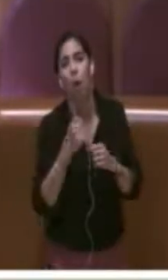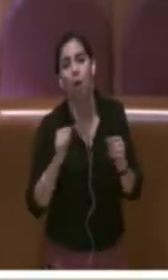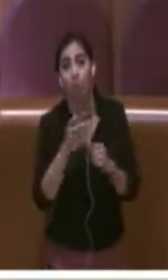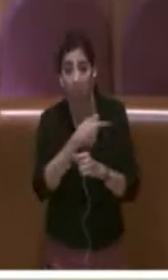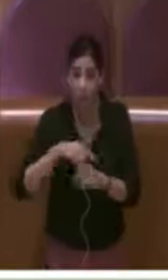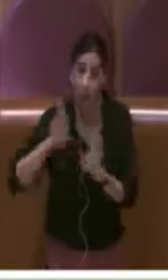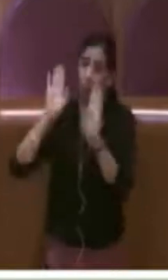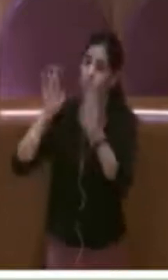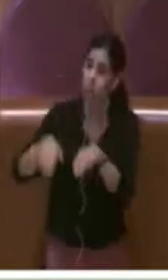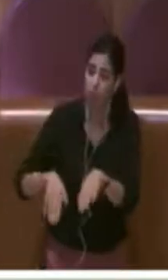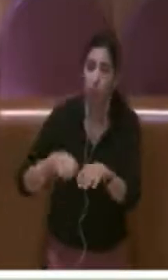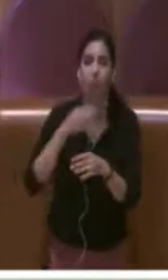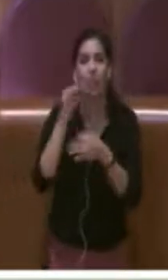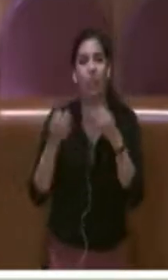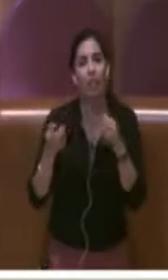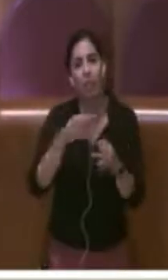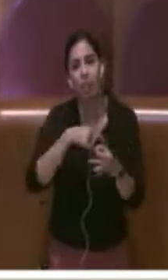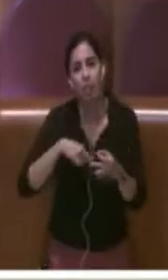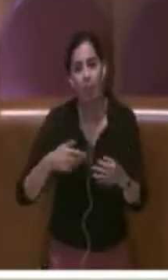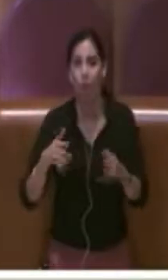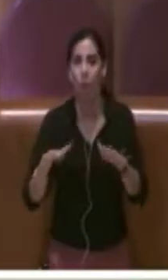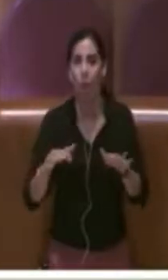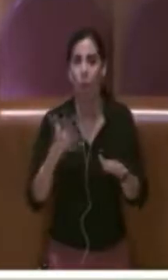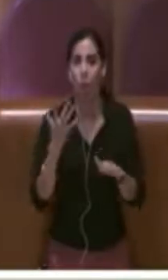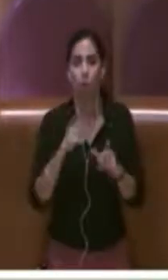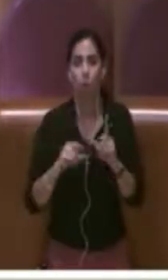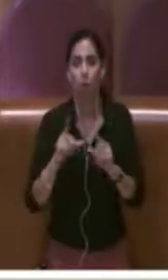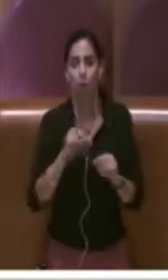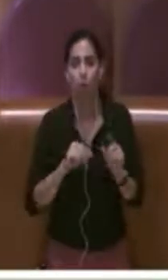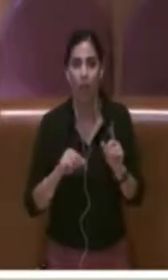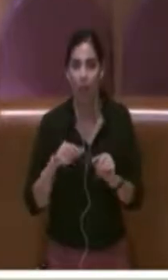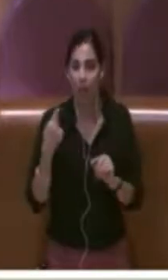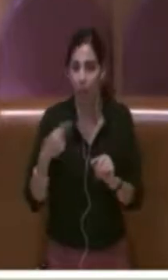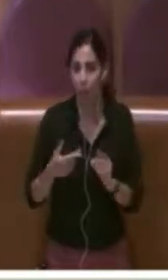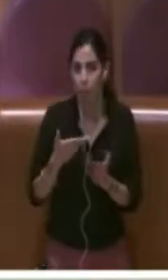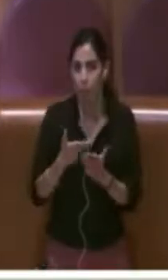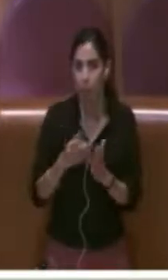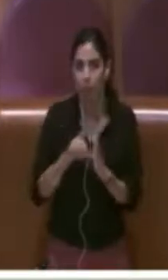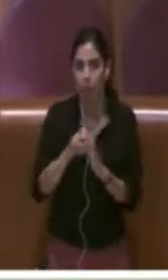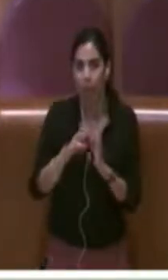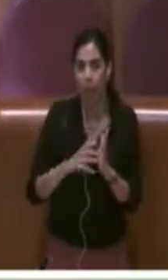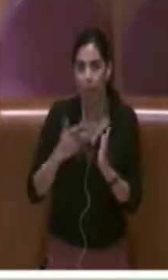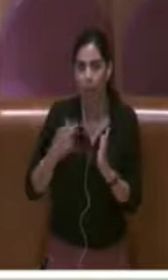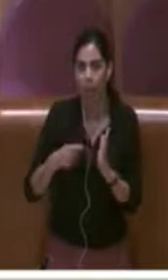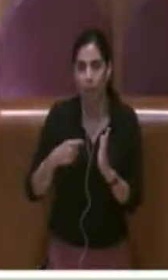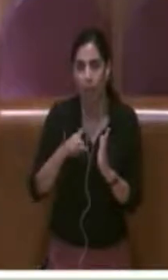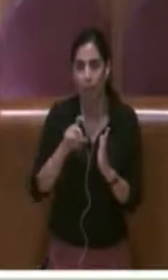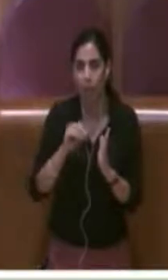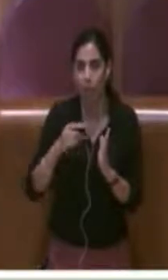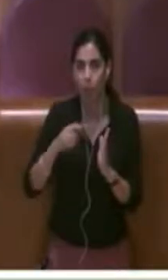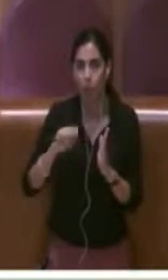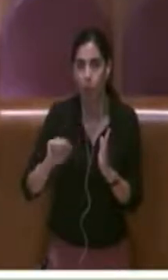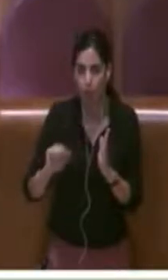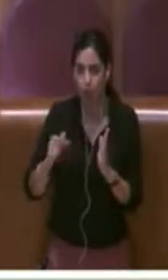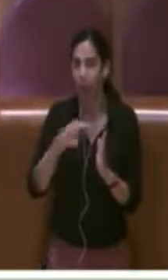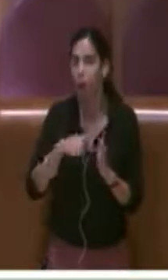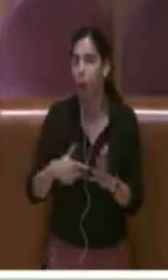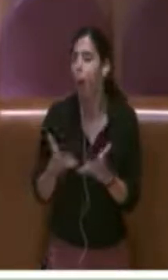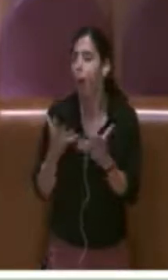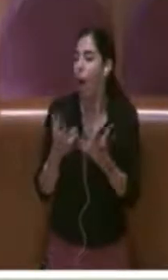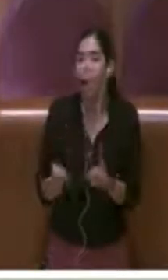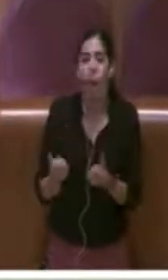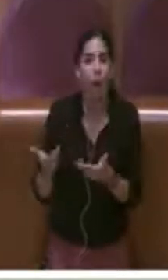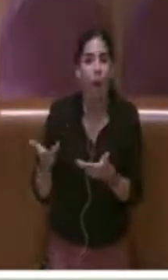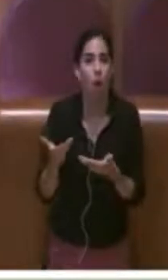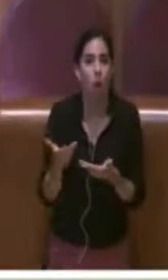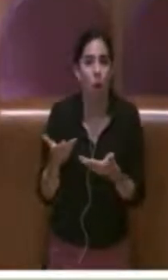molto favorevolmente questa proposta di delibera della presidente z e la ringrazio per lo straordinario lavoro che ha fatto per